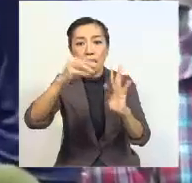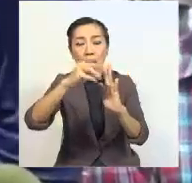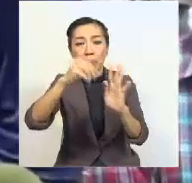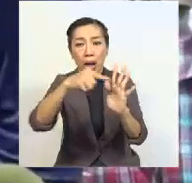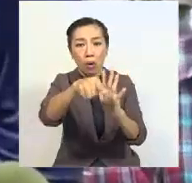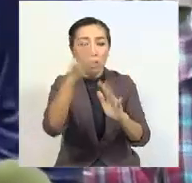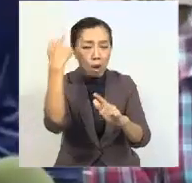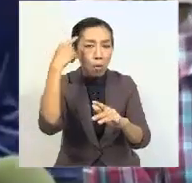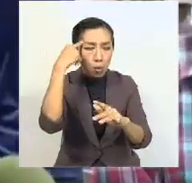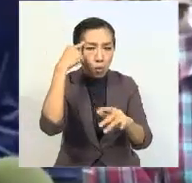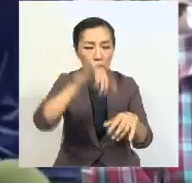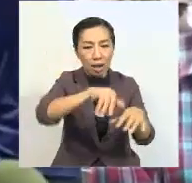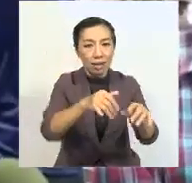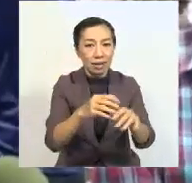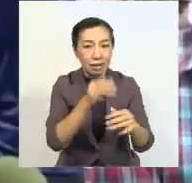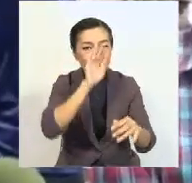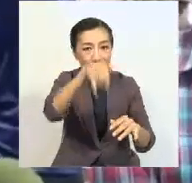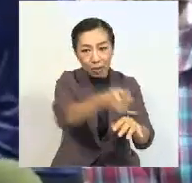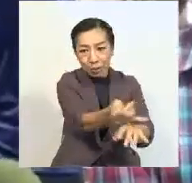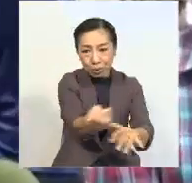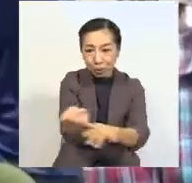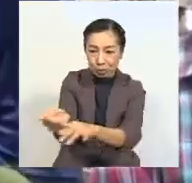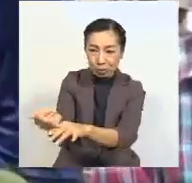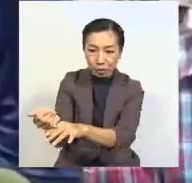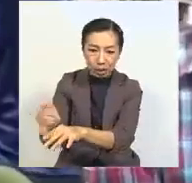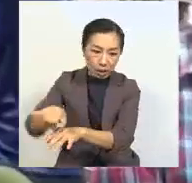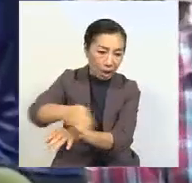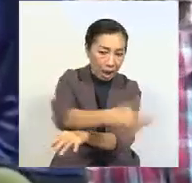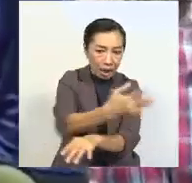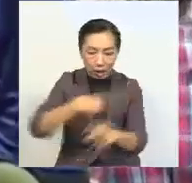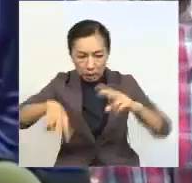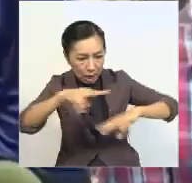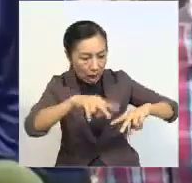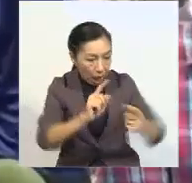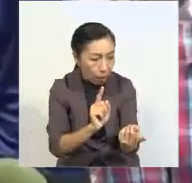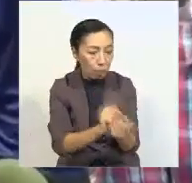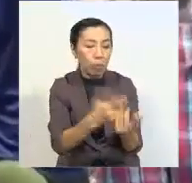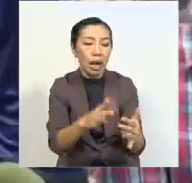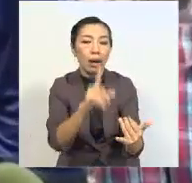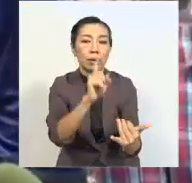จอทีก็มาทางสัตวแพทย์ช่วยทำการรักษาแล้วก็แต่ว่าก็ไม่รอดนะครับ